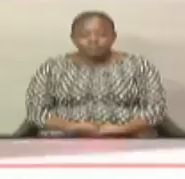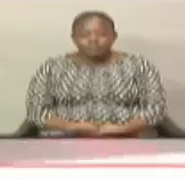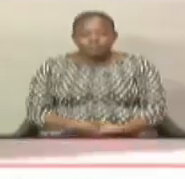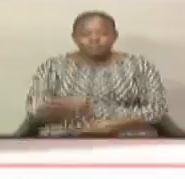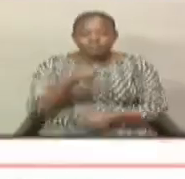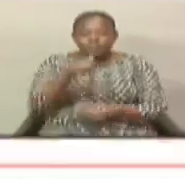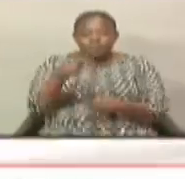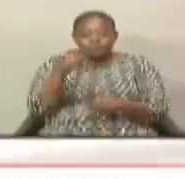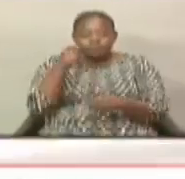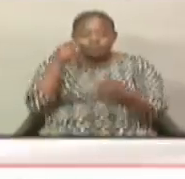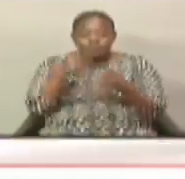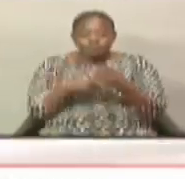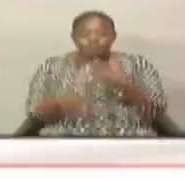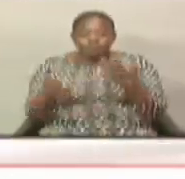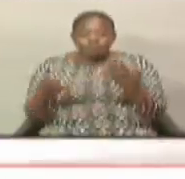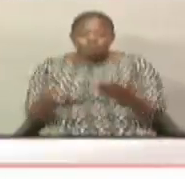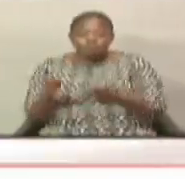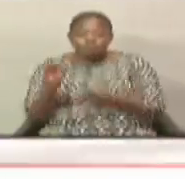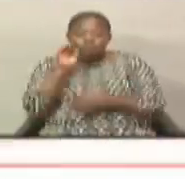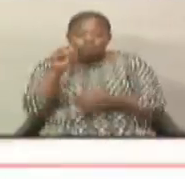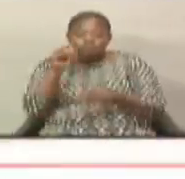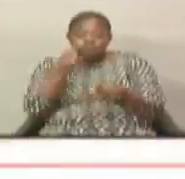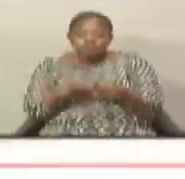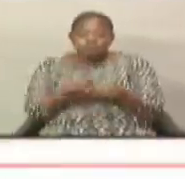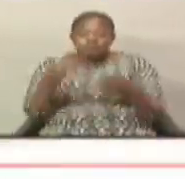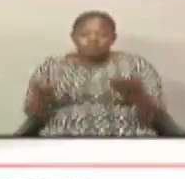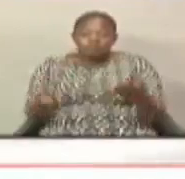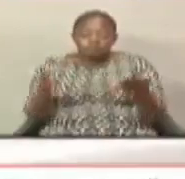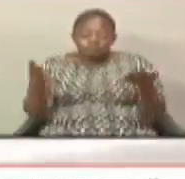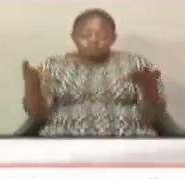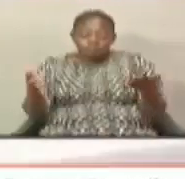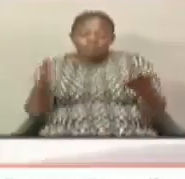Abalala boolesezza obukodyo nga bazina amazina amazungu.